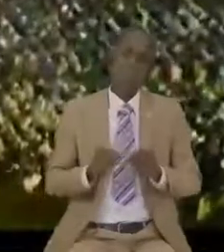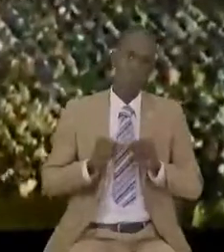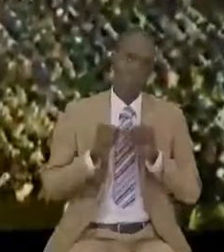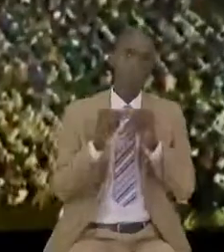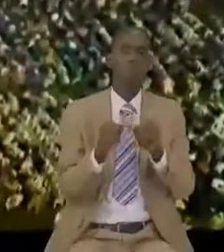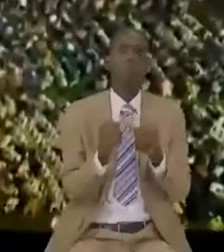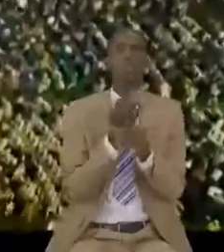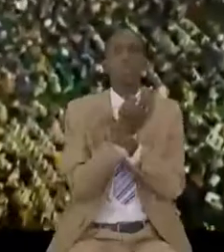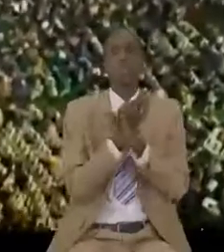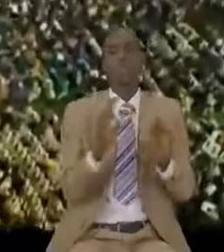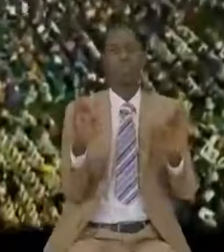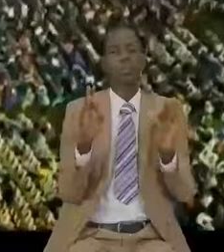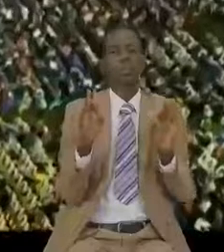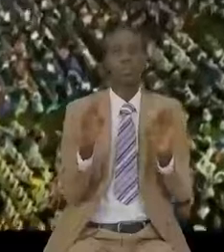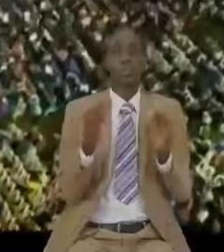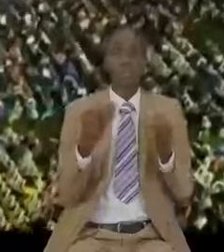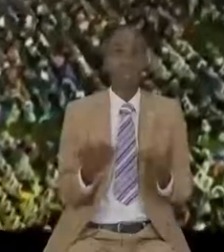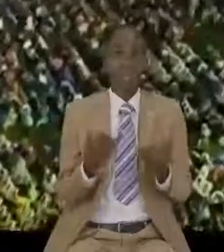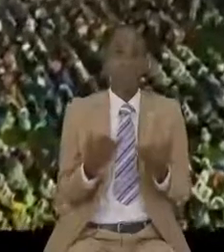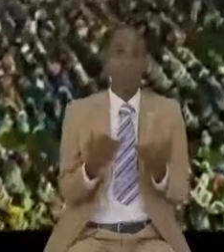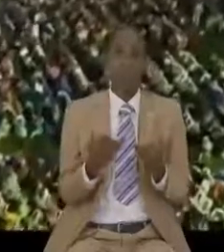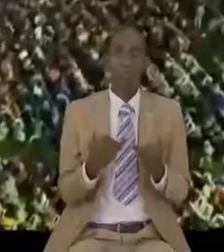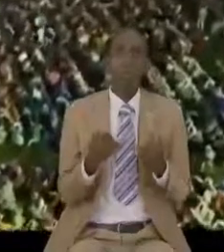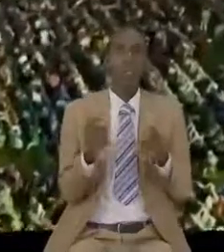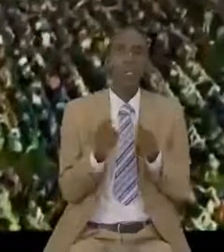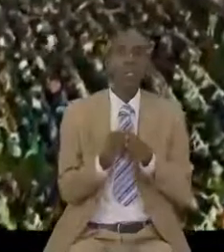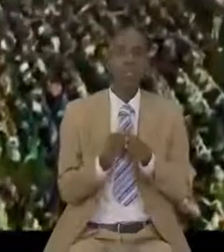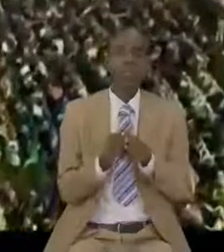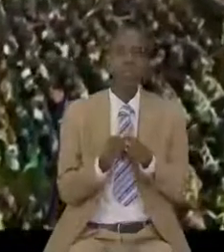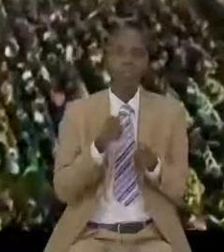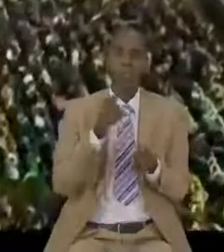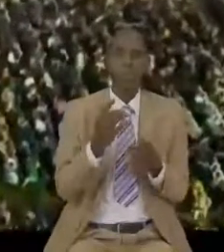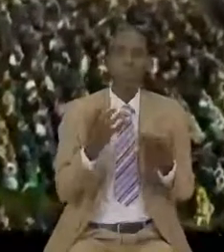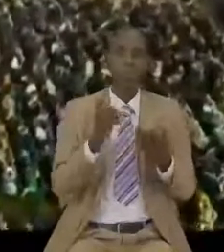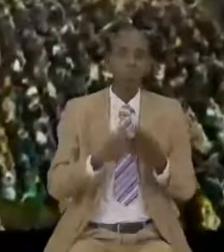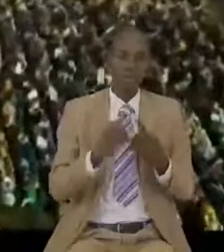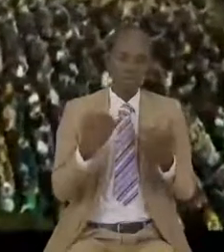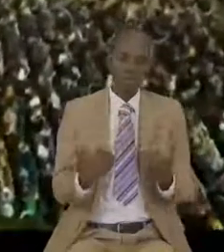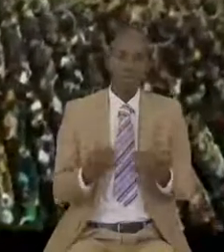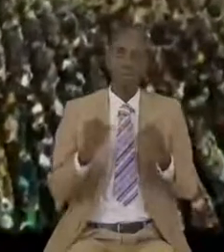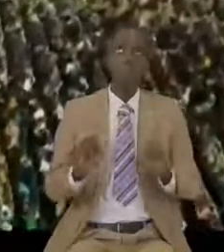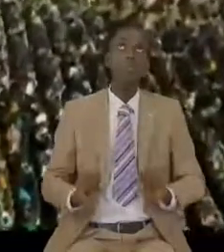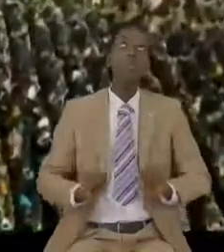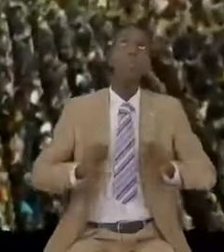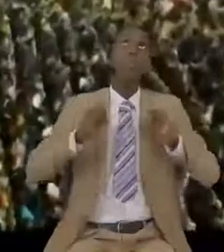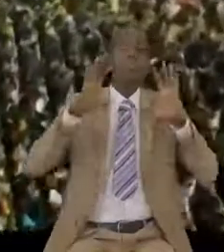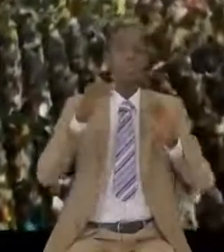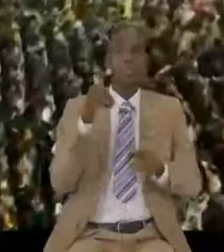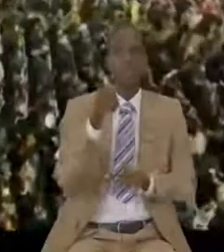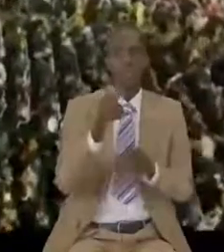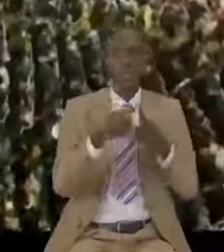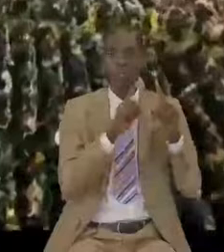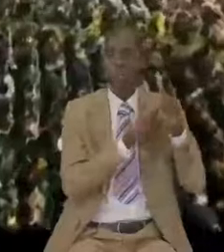tête baissée, les yeux fermés. Comme tu veux maintenant te donner au Seigneur, rappelle-toi, si le